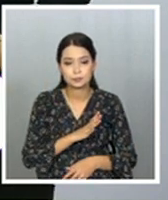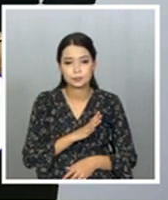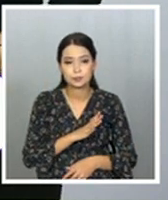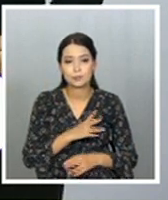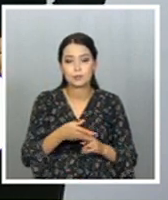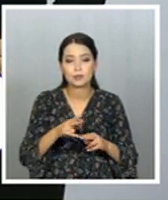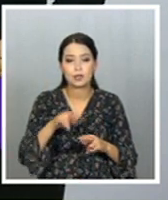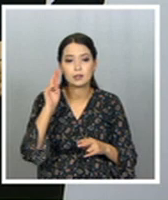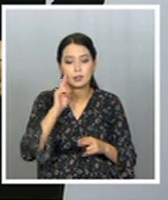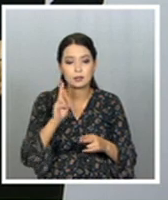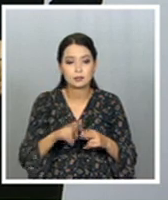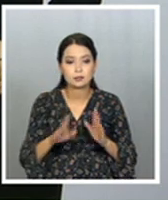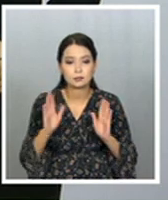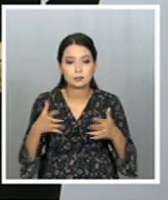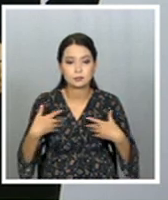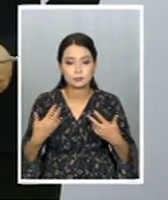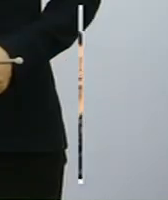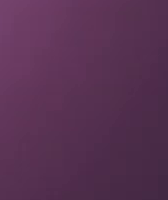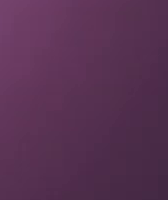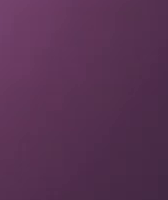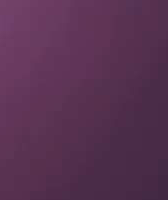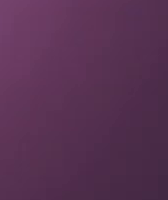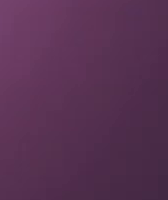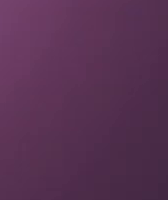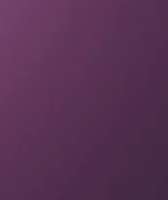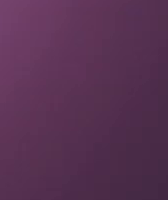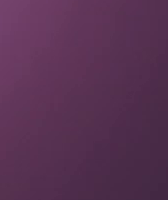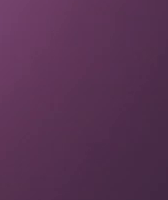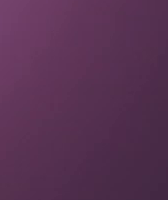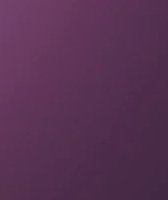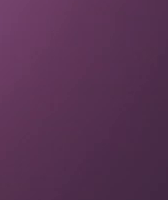Осымен сабағымыз аяқталды. Сау болыңыздар.